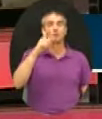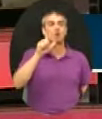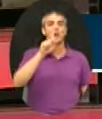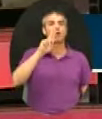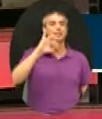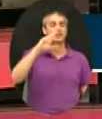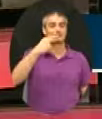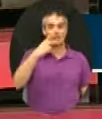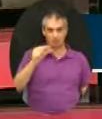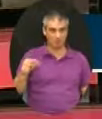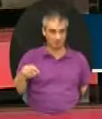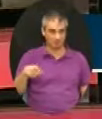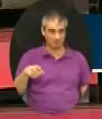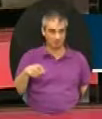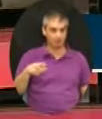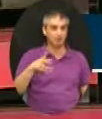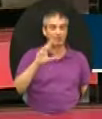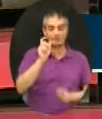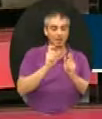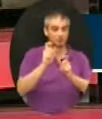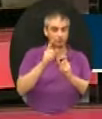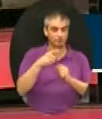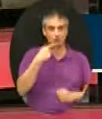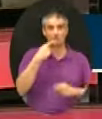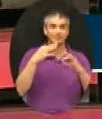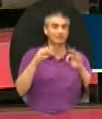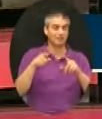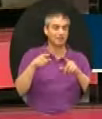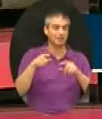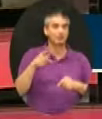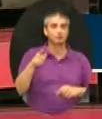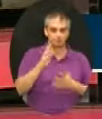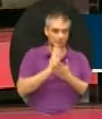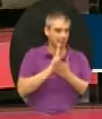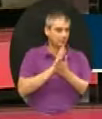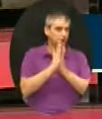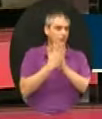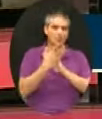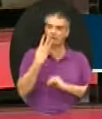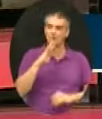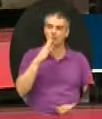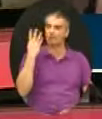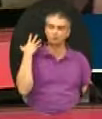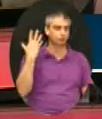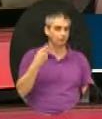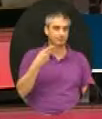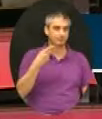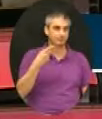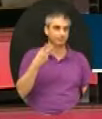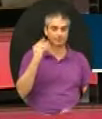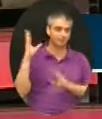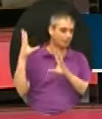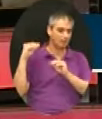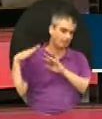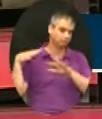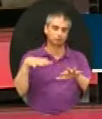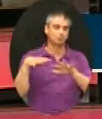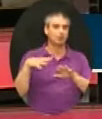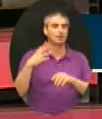מהן, ובערת אגב פה, האוכלוסייה ההיספנית בפלורידה השתנתה הרבה בארבע שנים האחרונות, עם הגירה מאוד גדולה